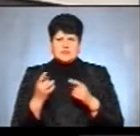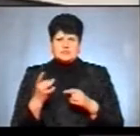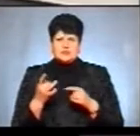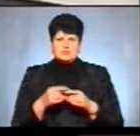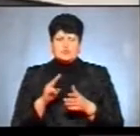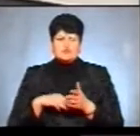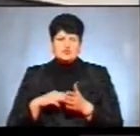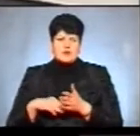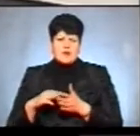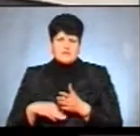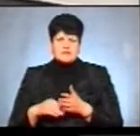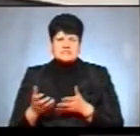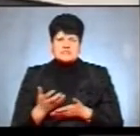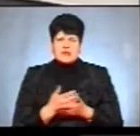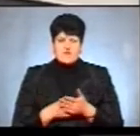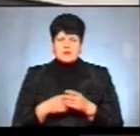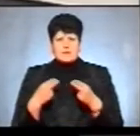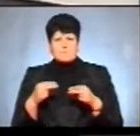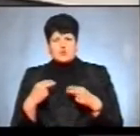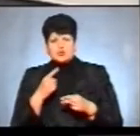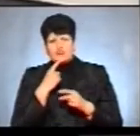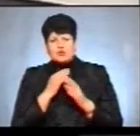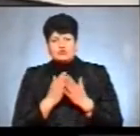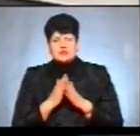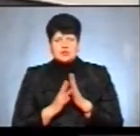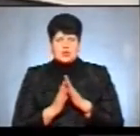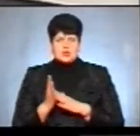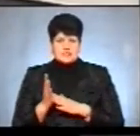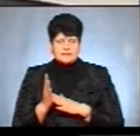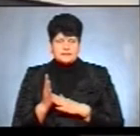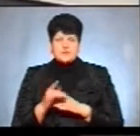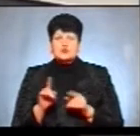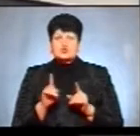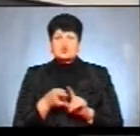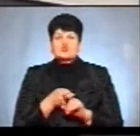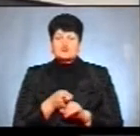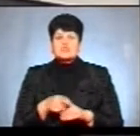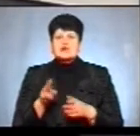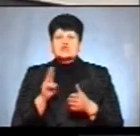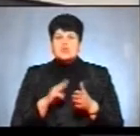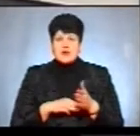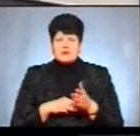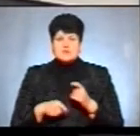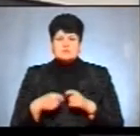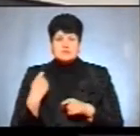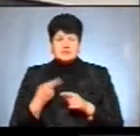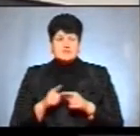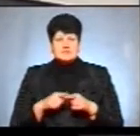штрафи за зривання або продаж червонокнижних рослин? Ну, що стосується штрафів і збитків, це є